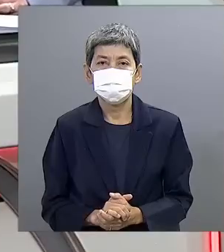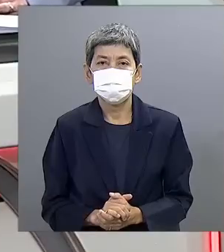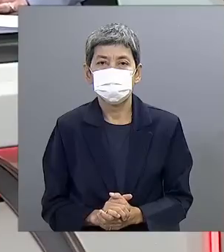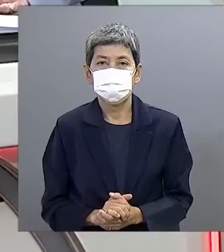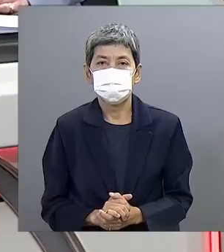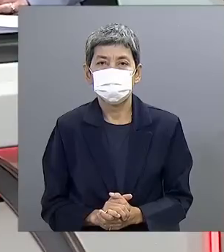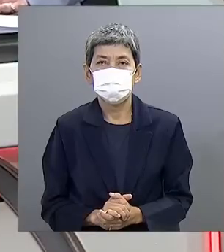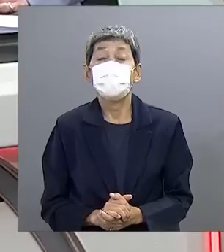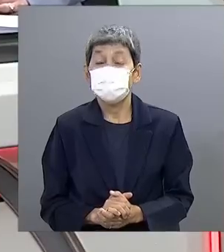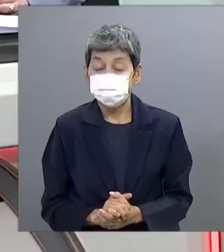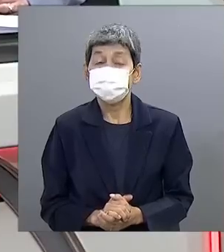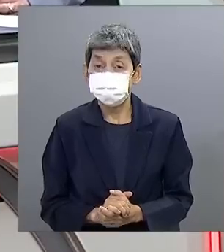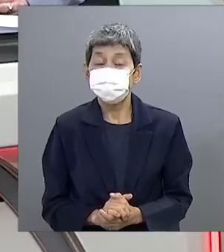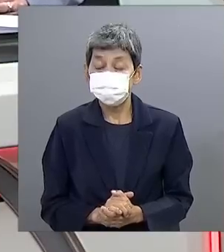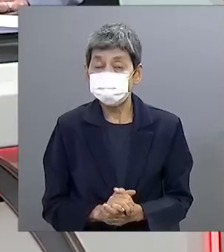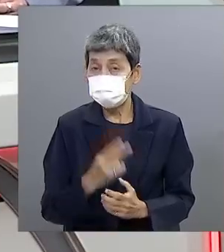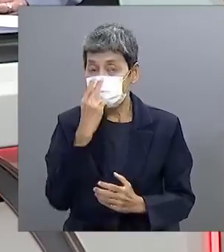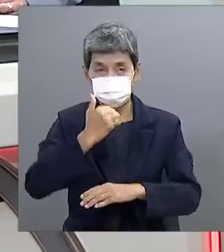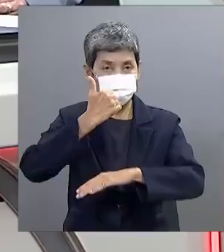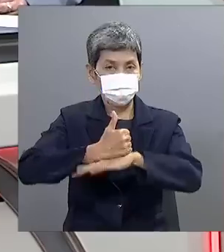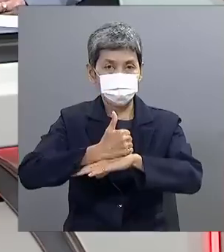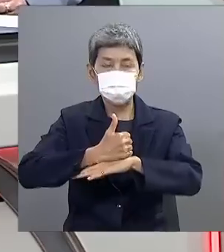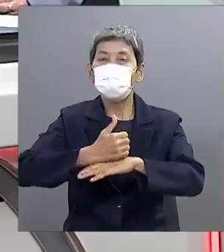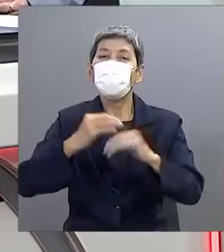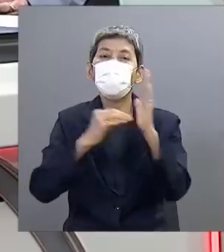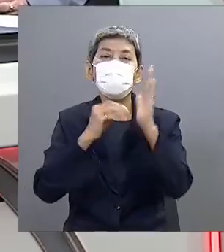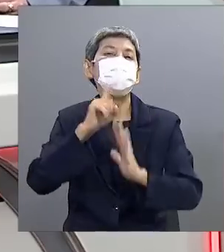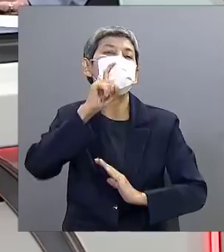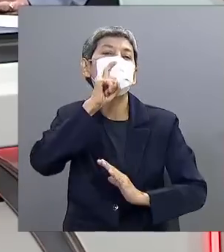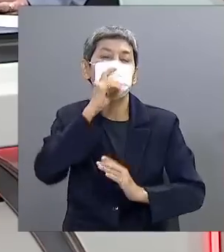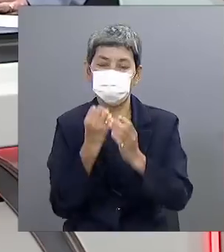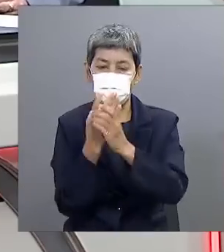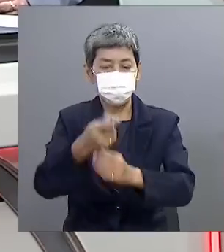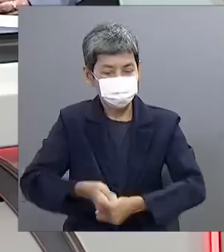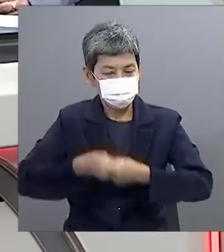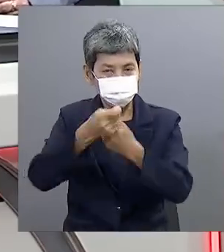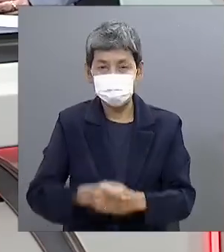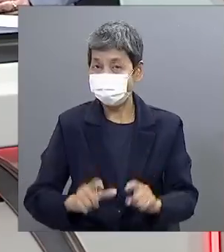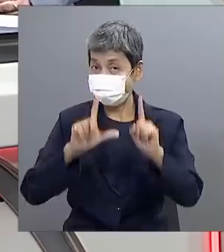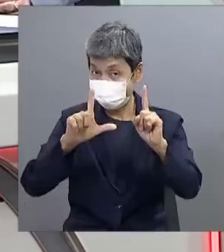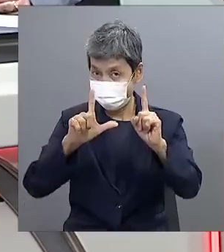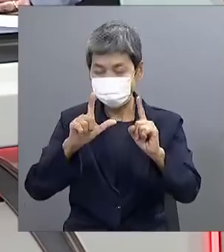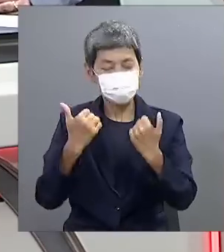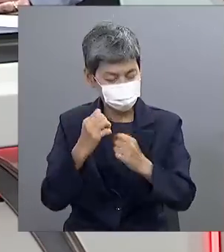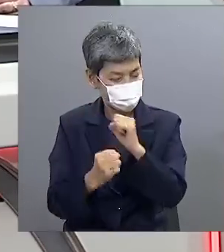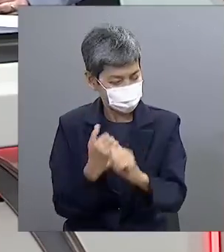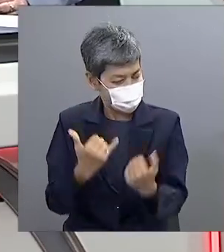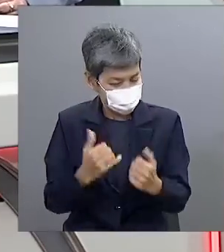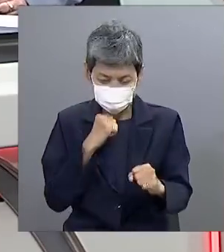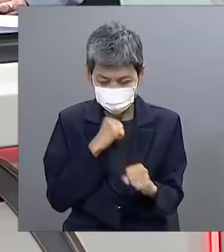ผู้ชมคะนโยบายหนึ่งของผู้ว่าชัดชาตินั่นก็คือการปลูกต้นไม้1ล้านต้นในปีแรกที่เข้ามาทำงานค่ะต